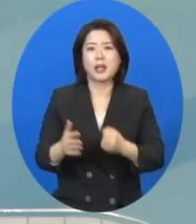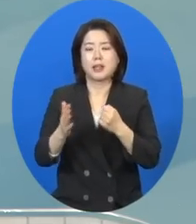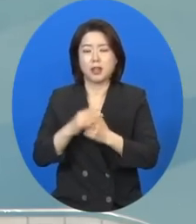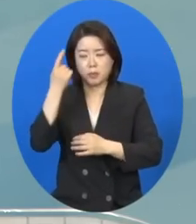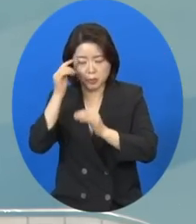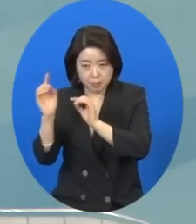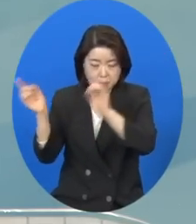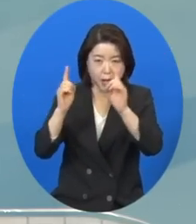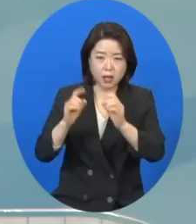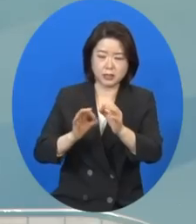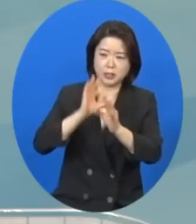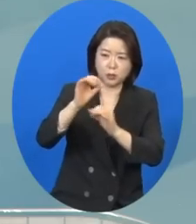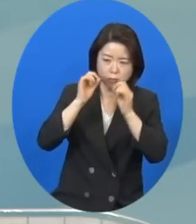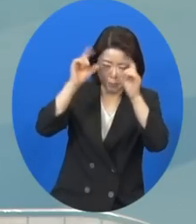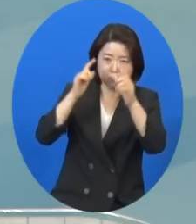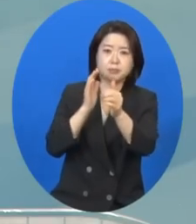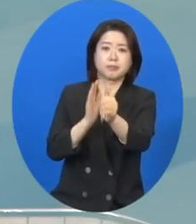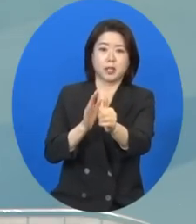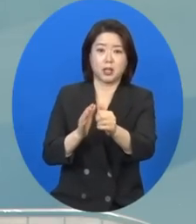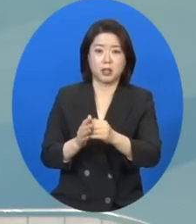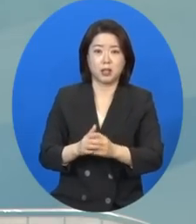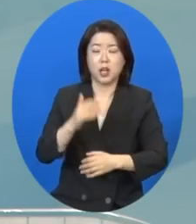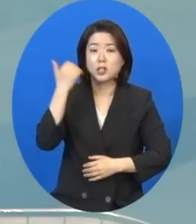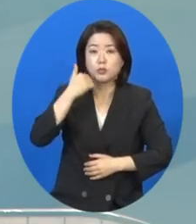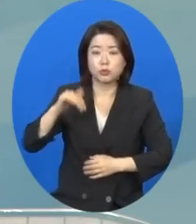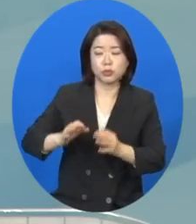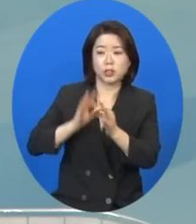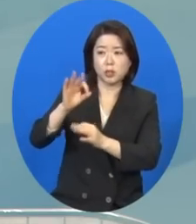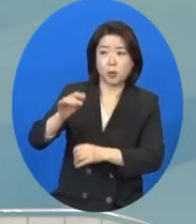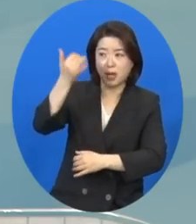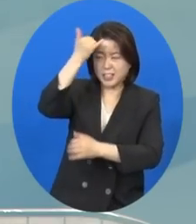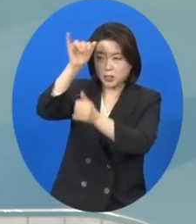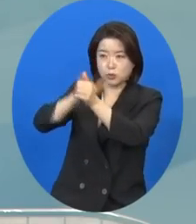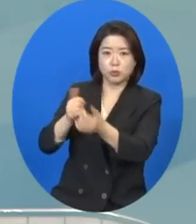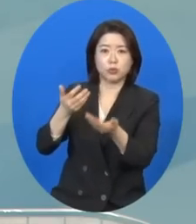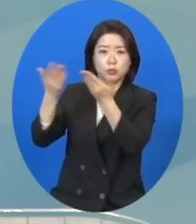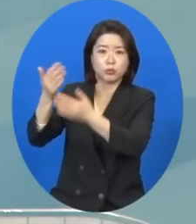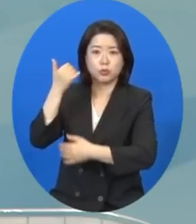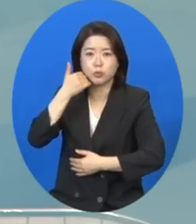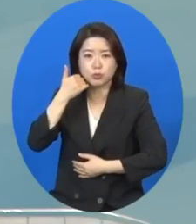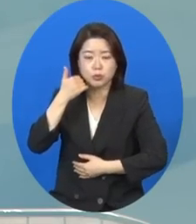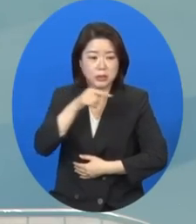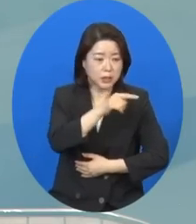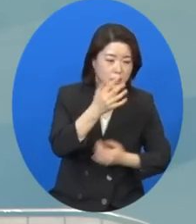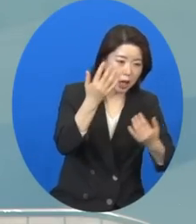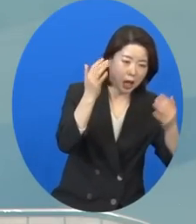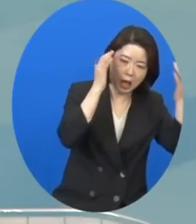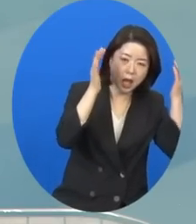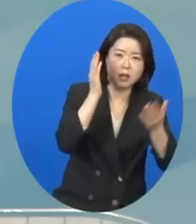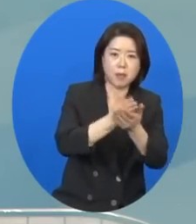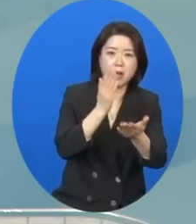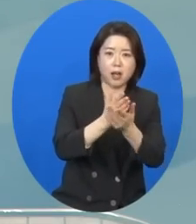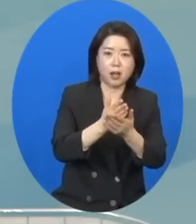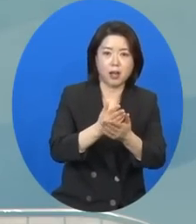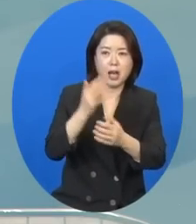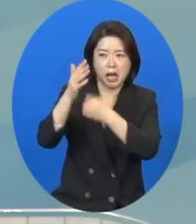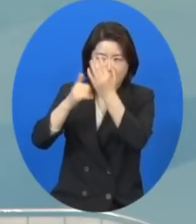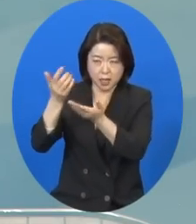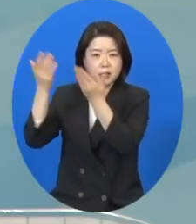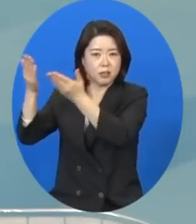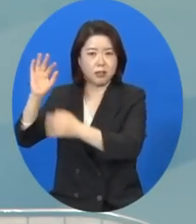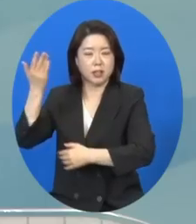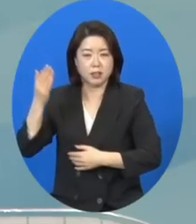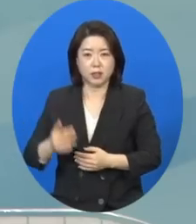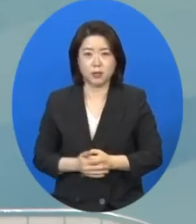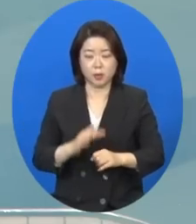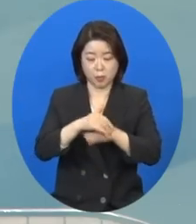영원히 깨어 있어야 합니다 누구에게 우리의 영원한 충성을 드릴 것인가 여러분 여기서 헷갈리면 안 된다는 것이죠 오늘 본문은 분명하게